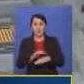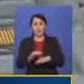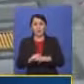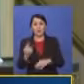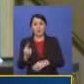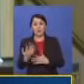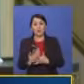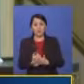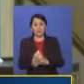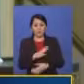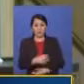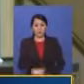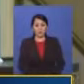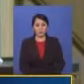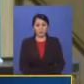ие болды.